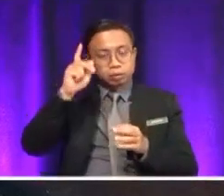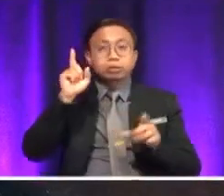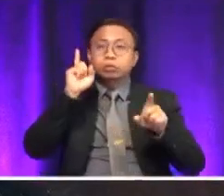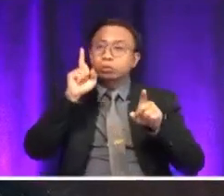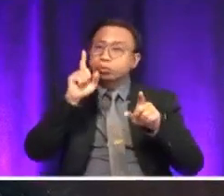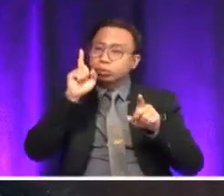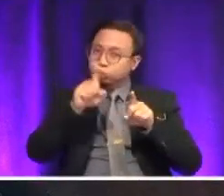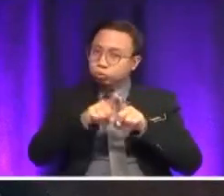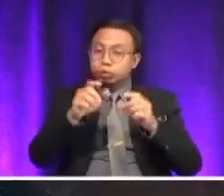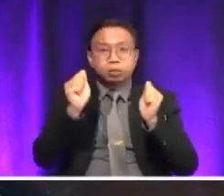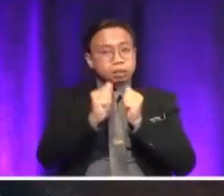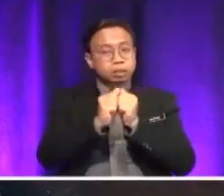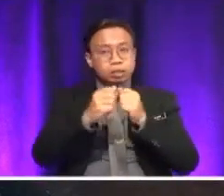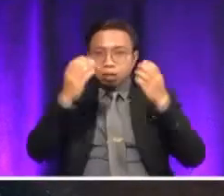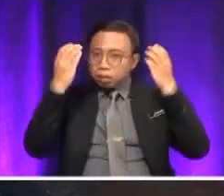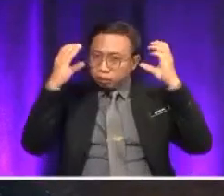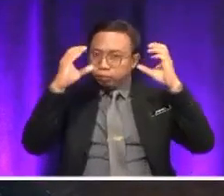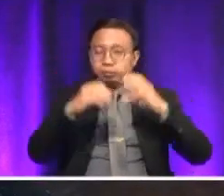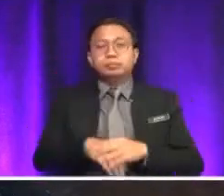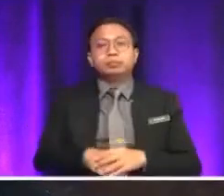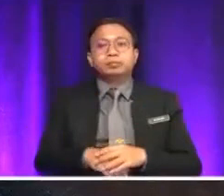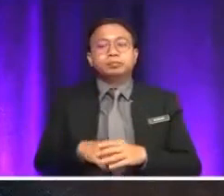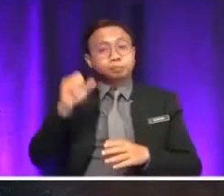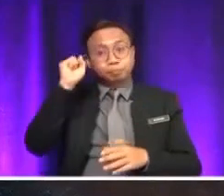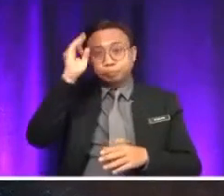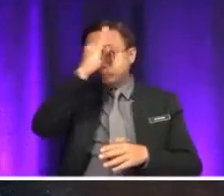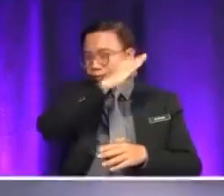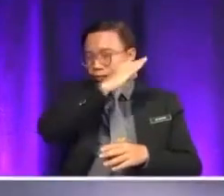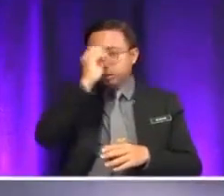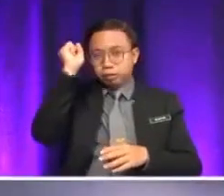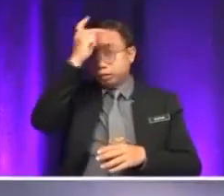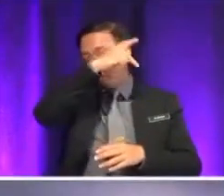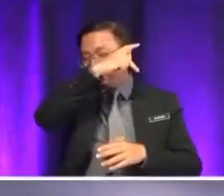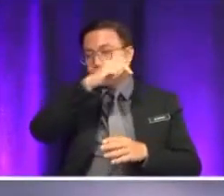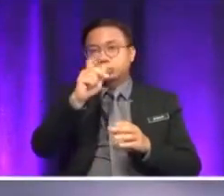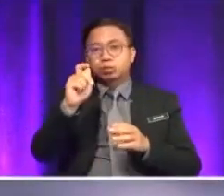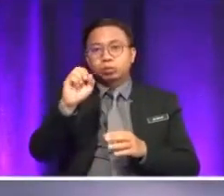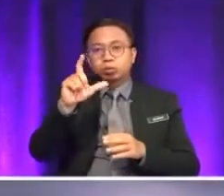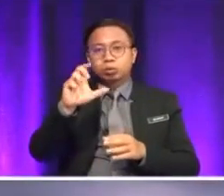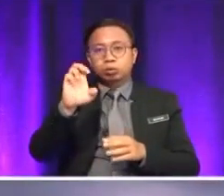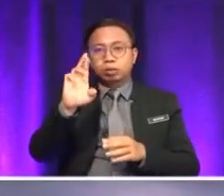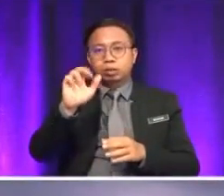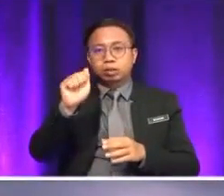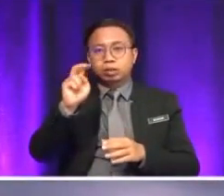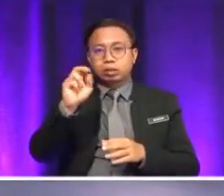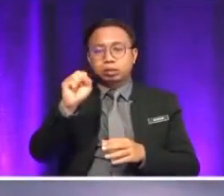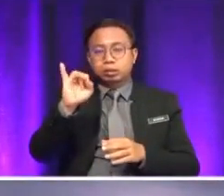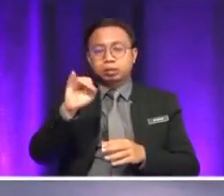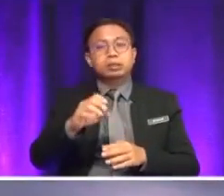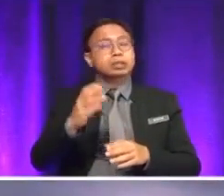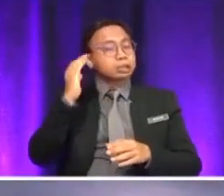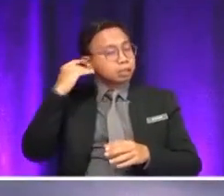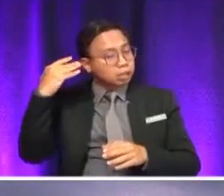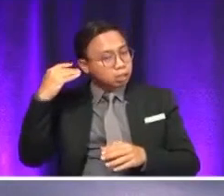katakan. Kita kena sebenarnya bersikap toleransi. Kadang-kadang kita kena dengar pandangan di pihak ketiga